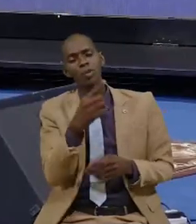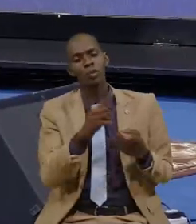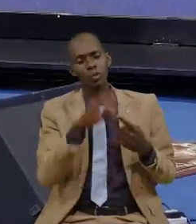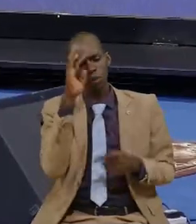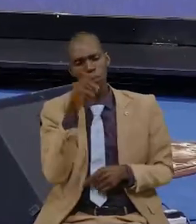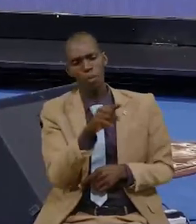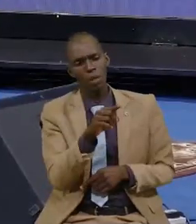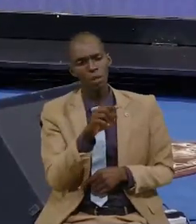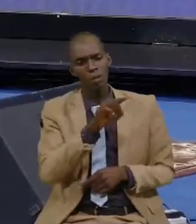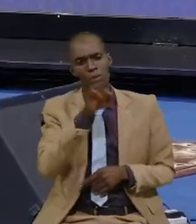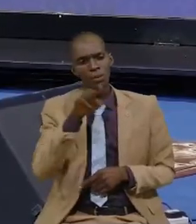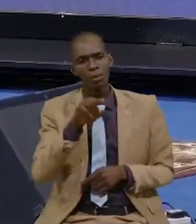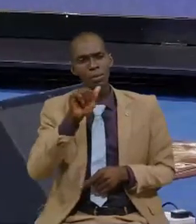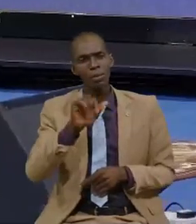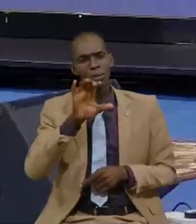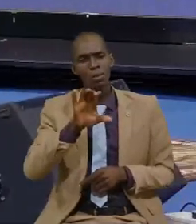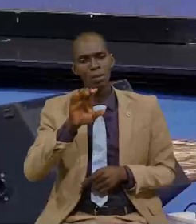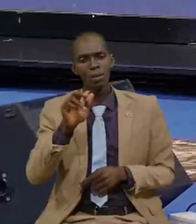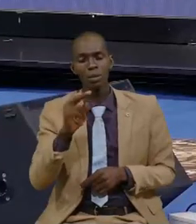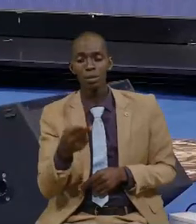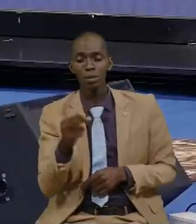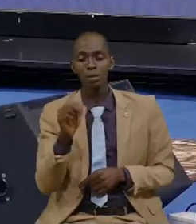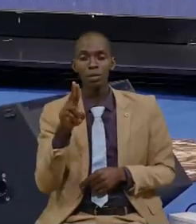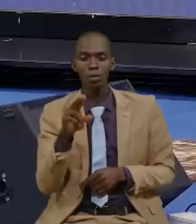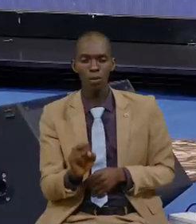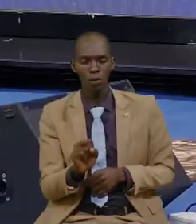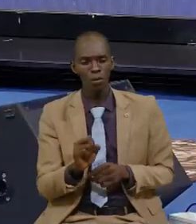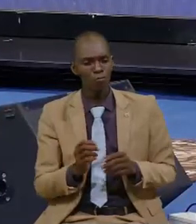Jésus le vit. Jésus lui dit,